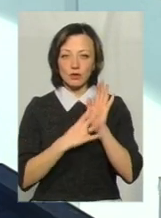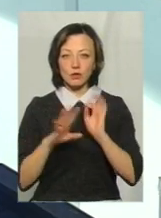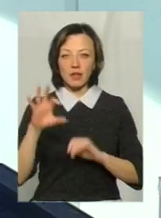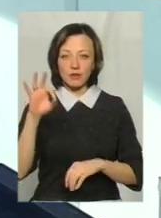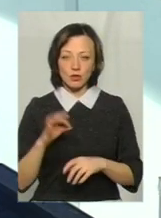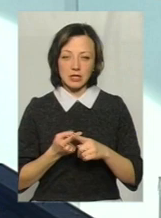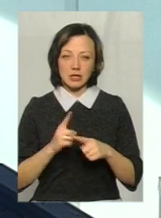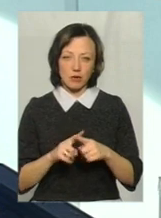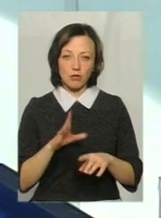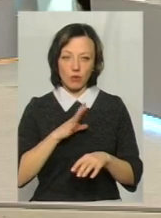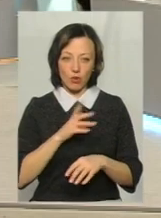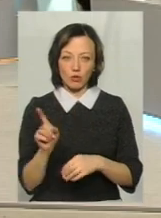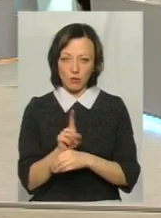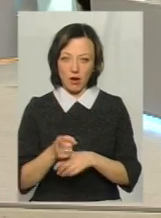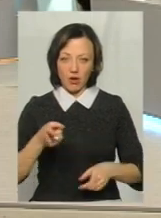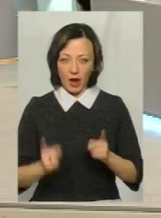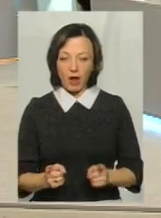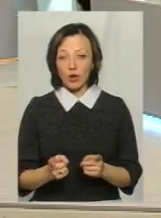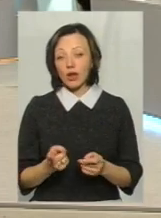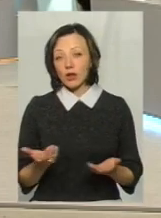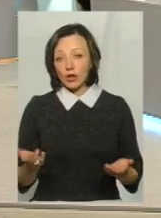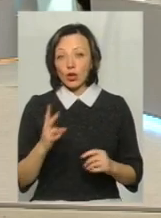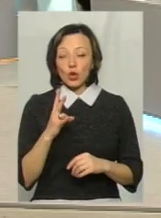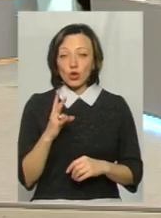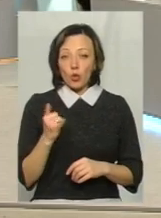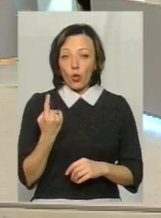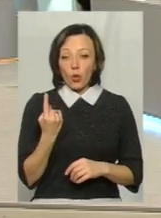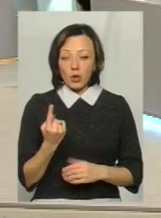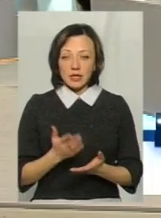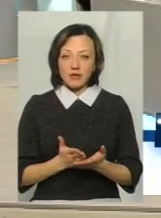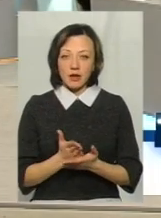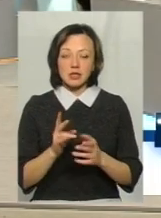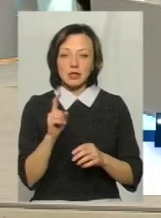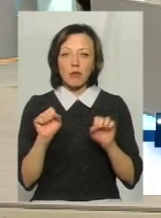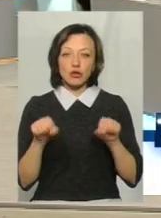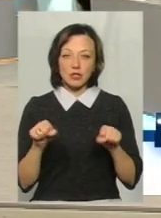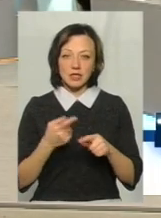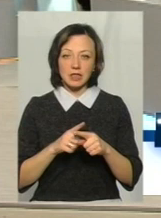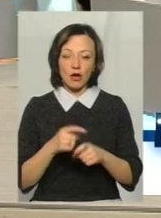90-95% це було таки нормально, реально. Ну, один з варіантів за можливості це